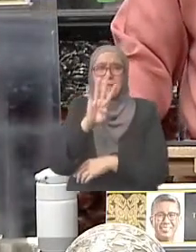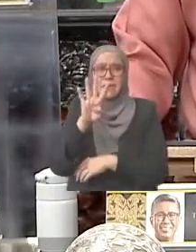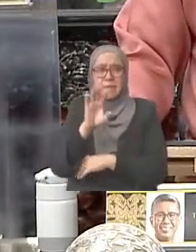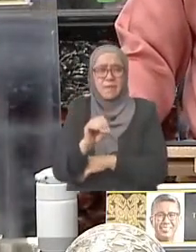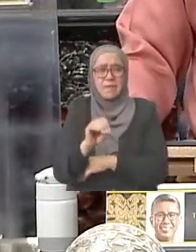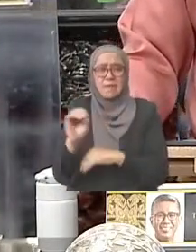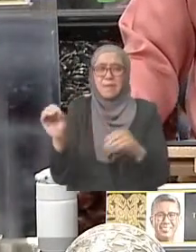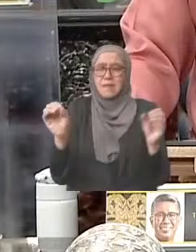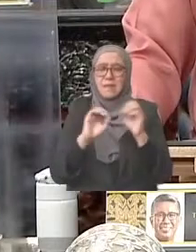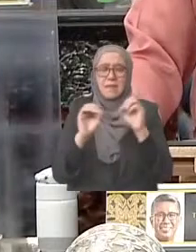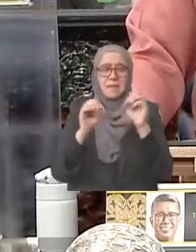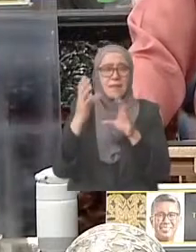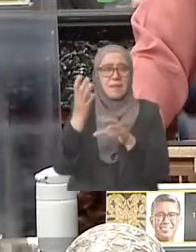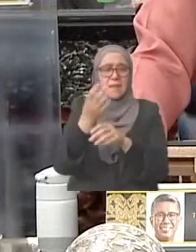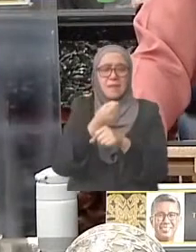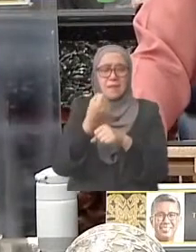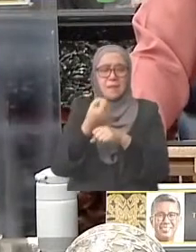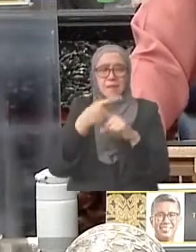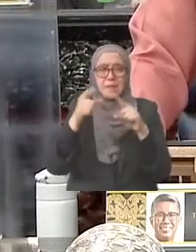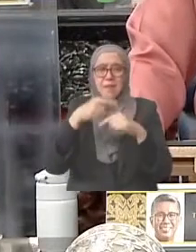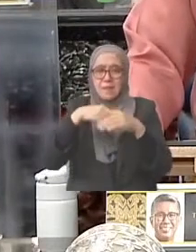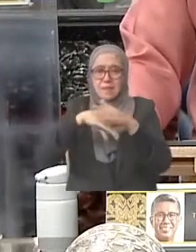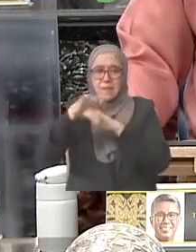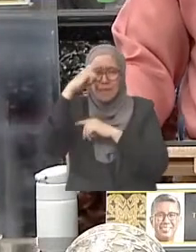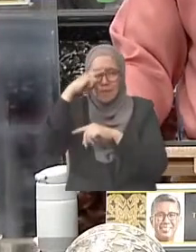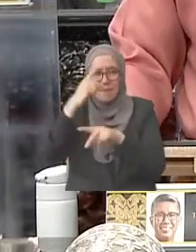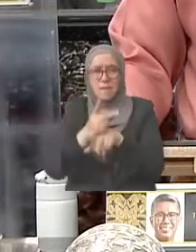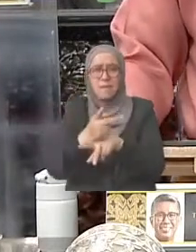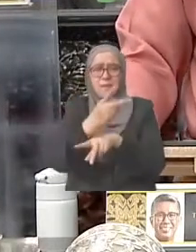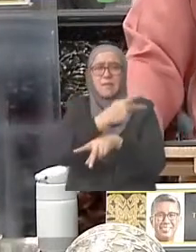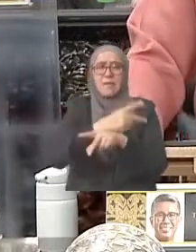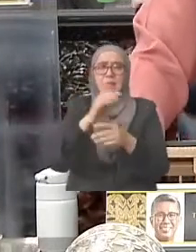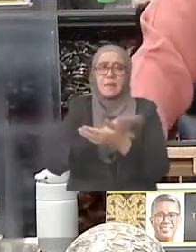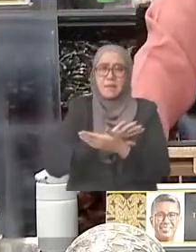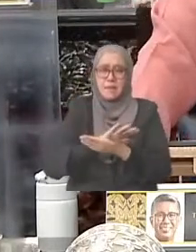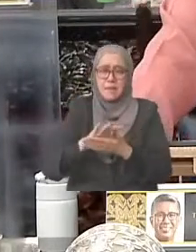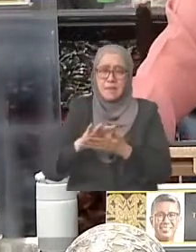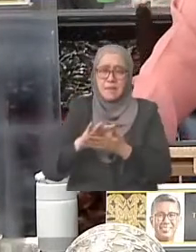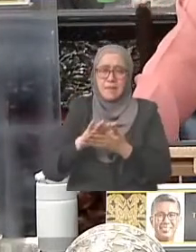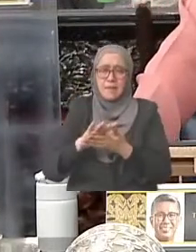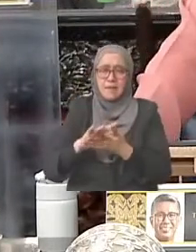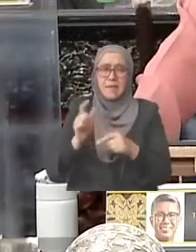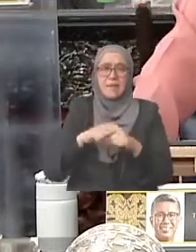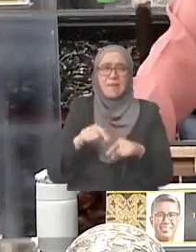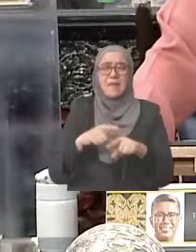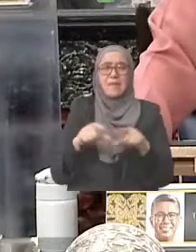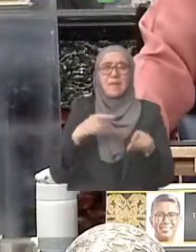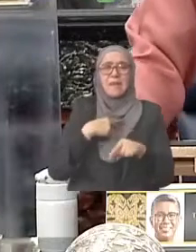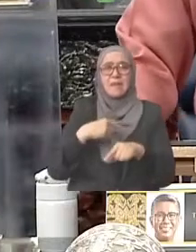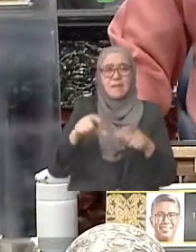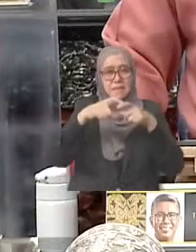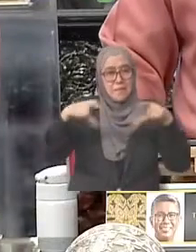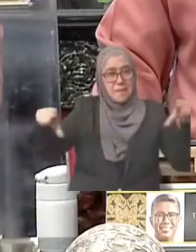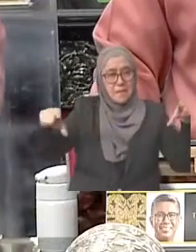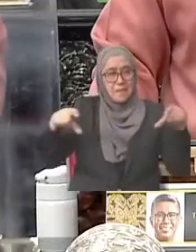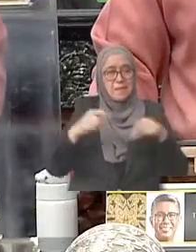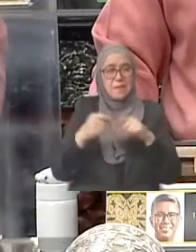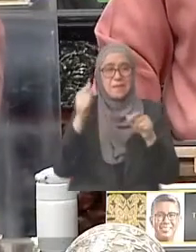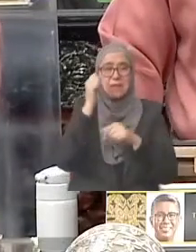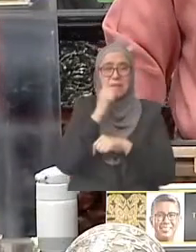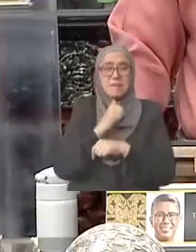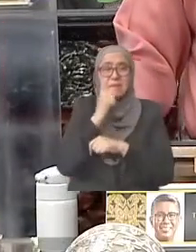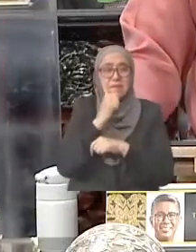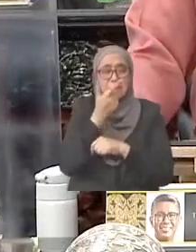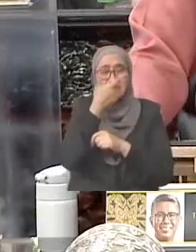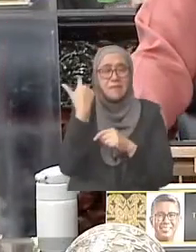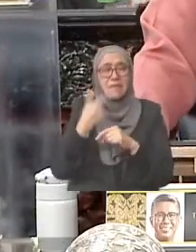kepada produk kebersihan seperti itu Allah wanita atas sebab kekangan keuangan oleh itu lembaga